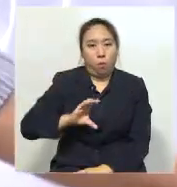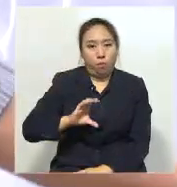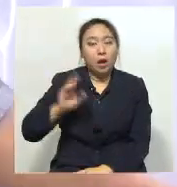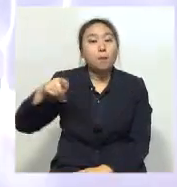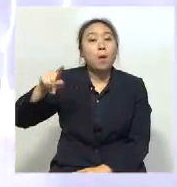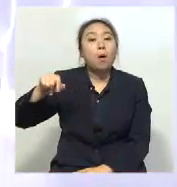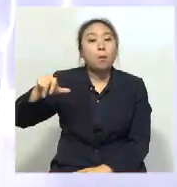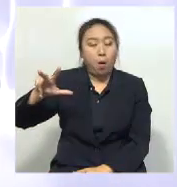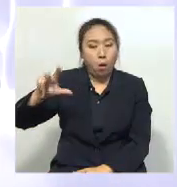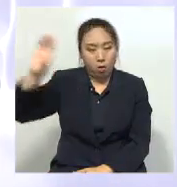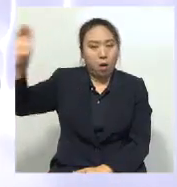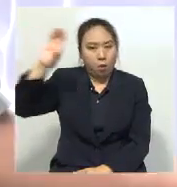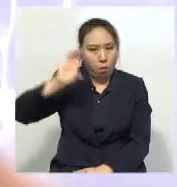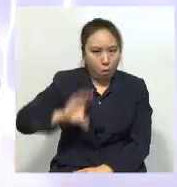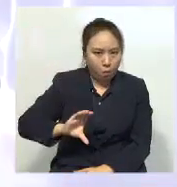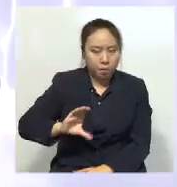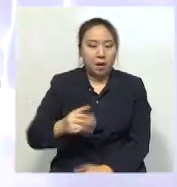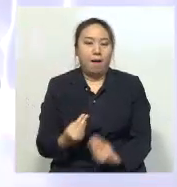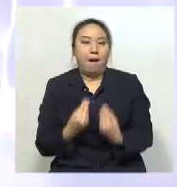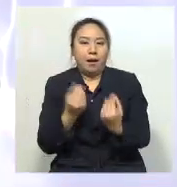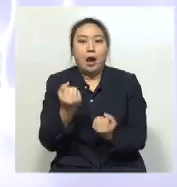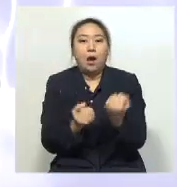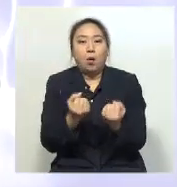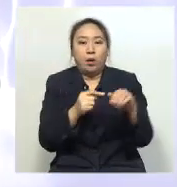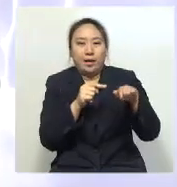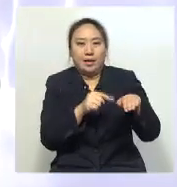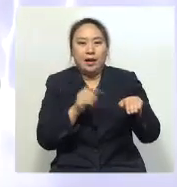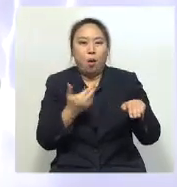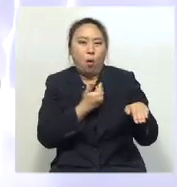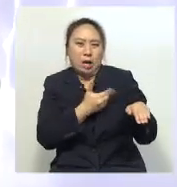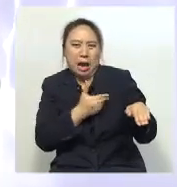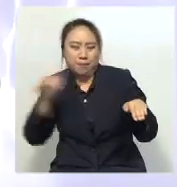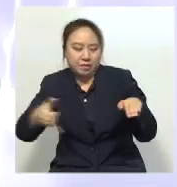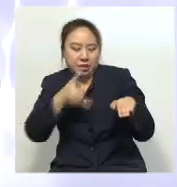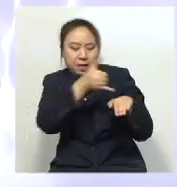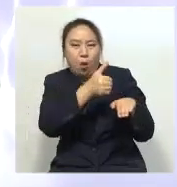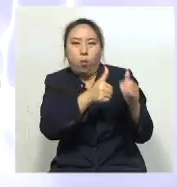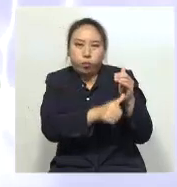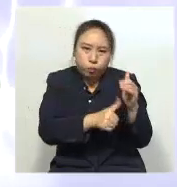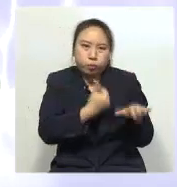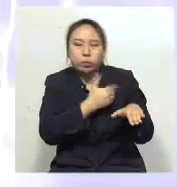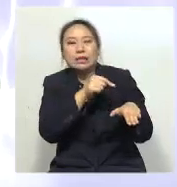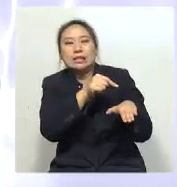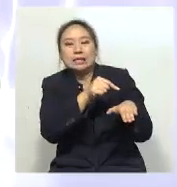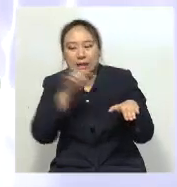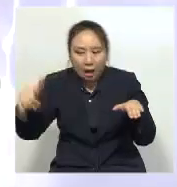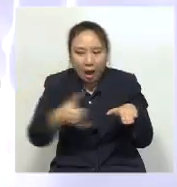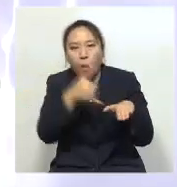เอาส้วมเคลื่อนที่นะครับมาให้ราษฎรในเขตที่ถูกน้ำท่วมนะแล้วก็ทางเทศบ